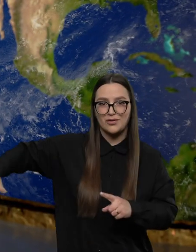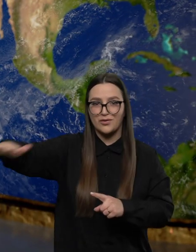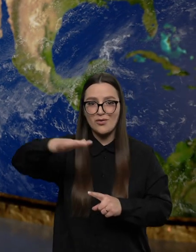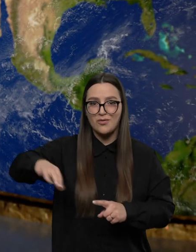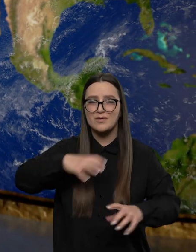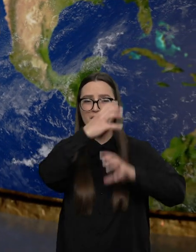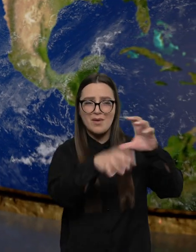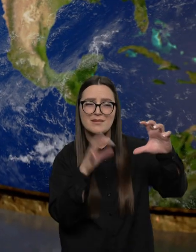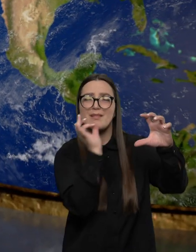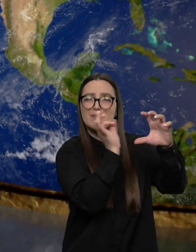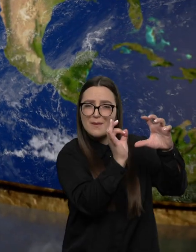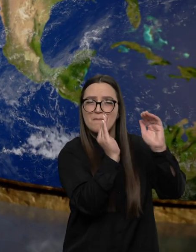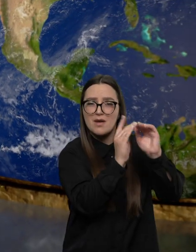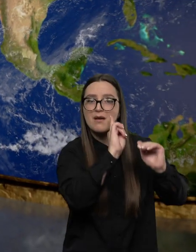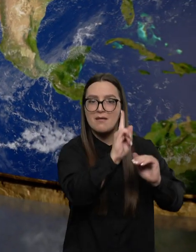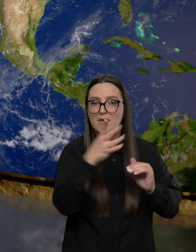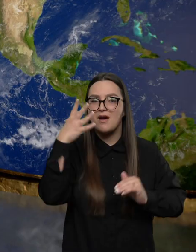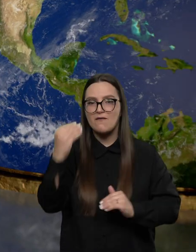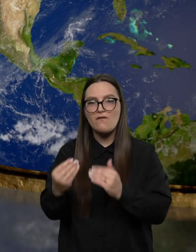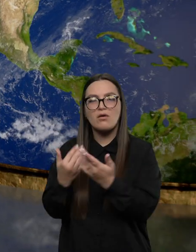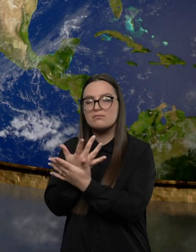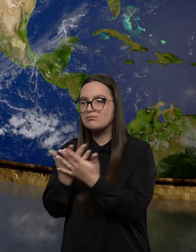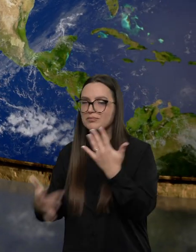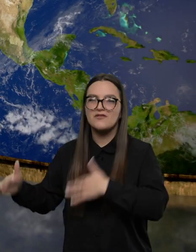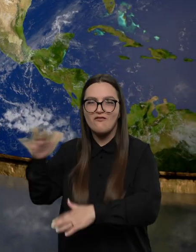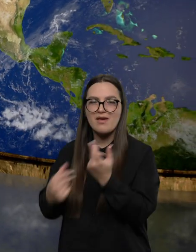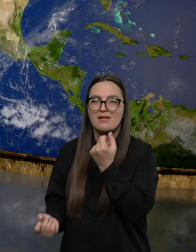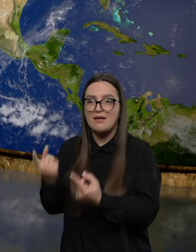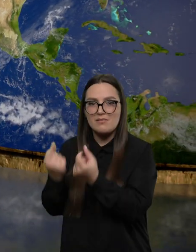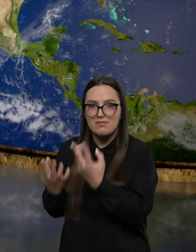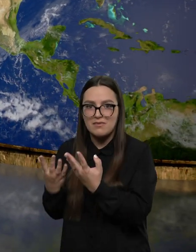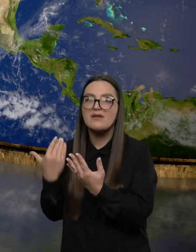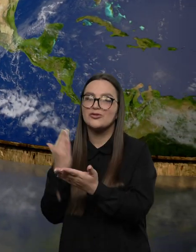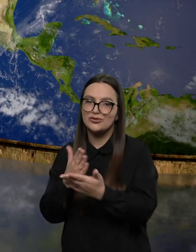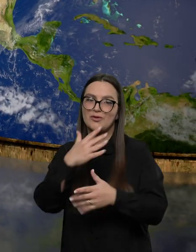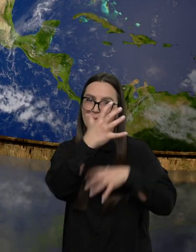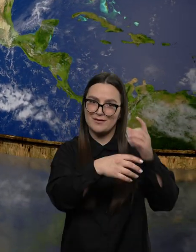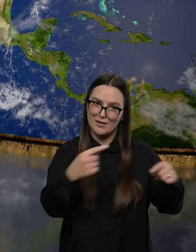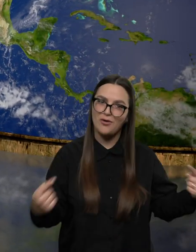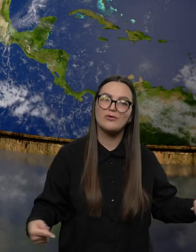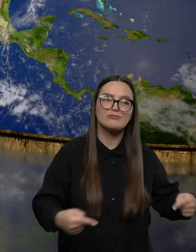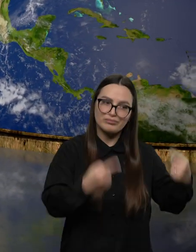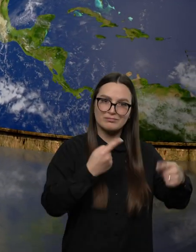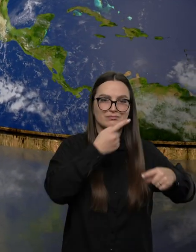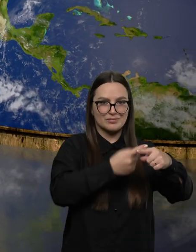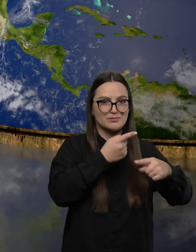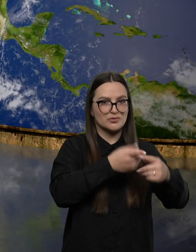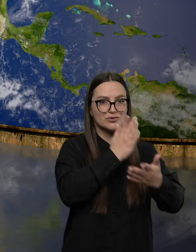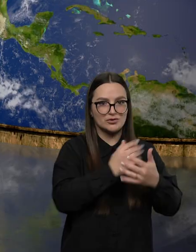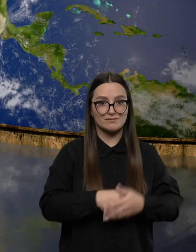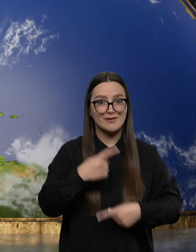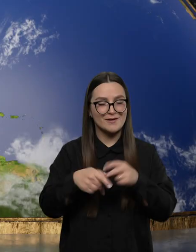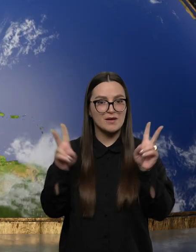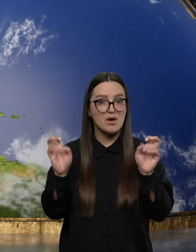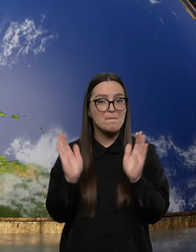Nors esame maža tauta, didelio pasaulio kontekste, tačiau savo išradimais ir įvairia veikla ženkliai prisidedame prie viso